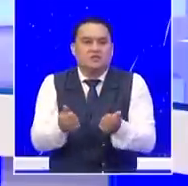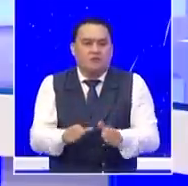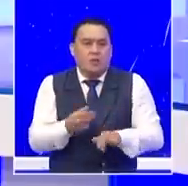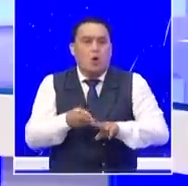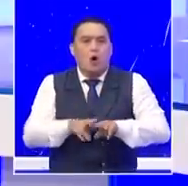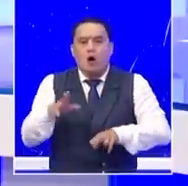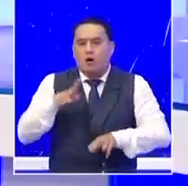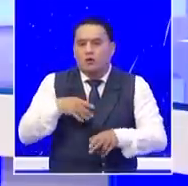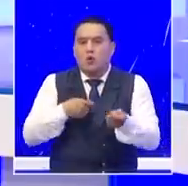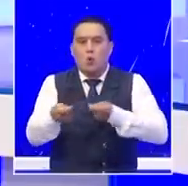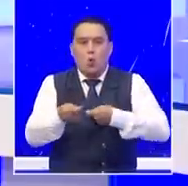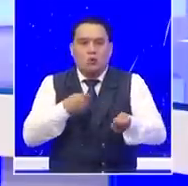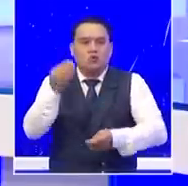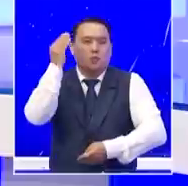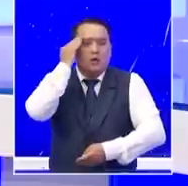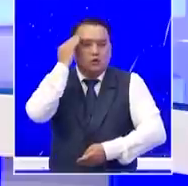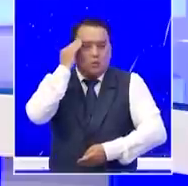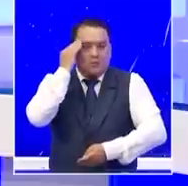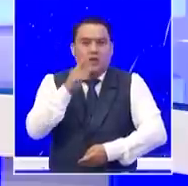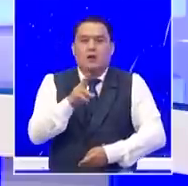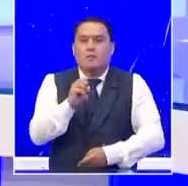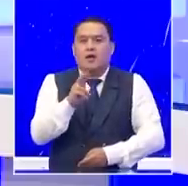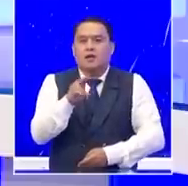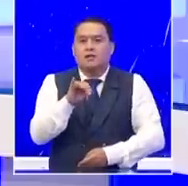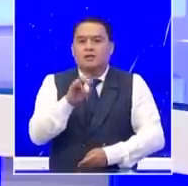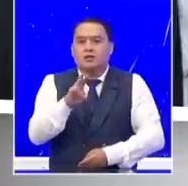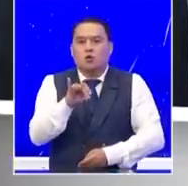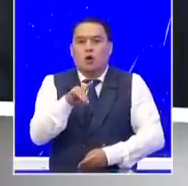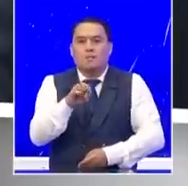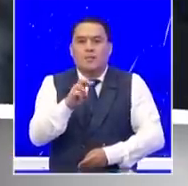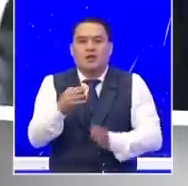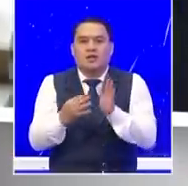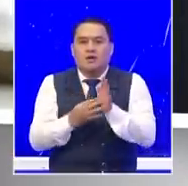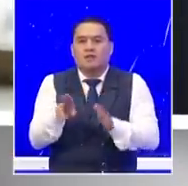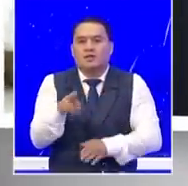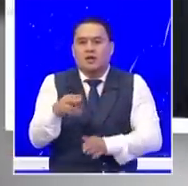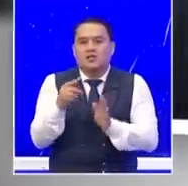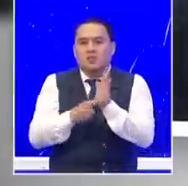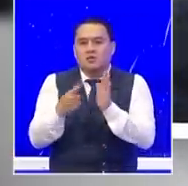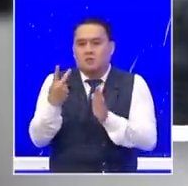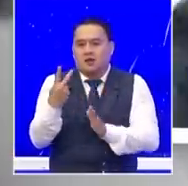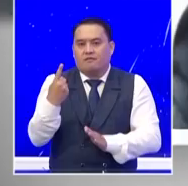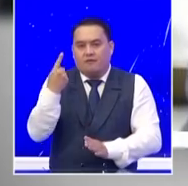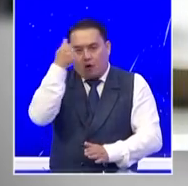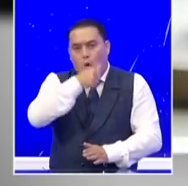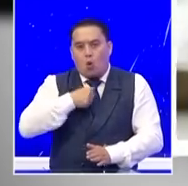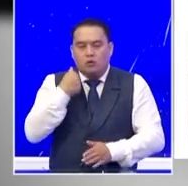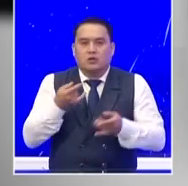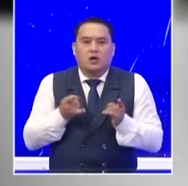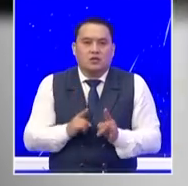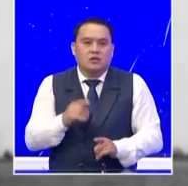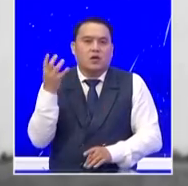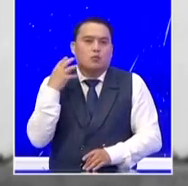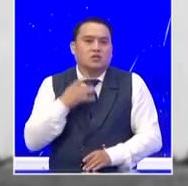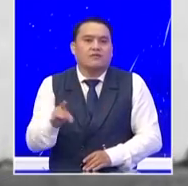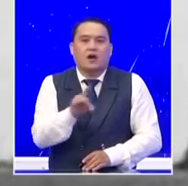Также отмечаются его руководительские способности. Бейсен Куранбек родился 9 декабря 1971 года в селе Кызылжар